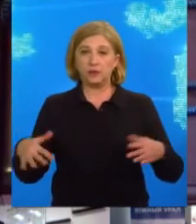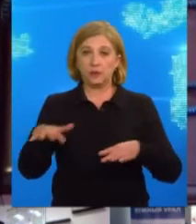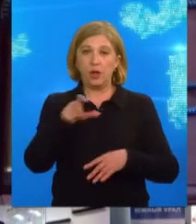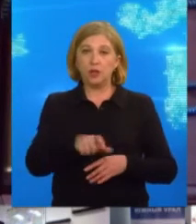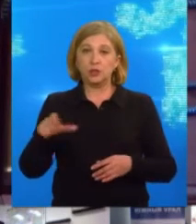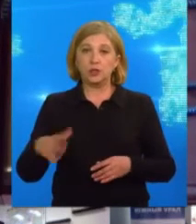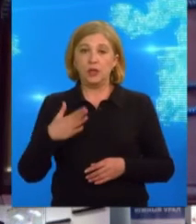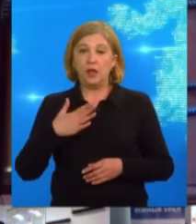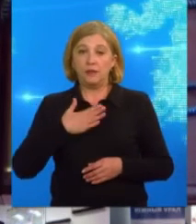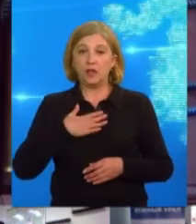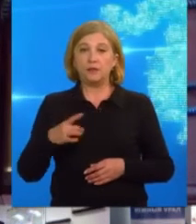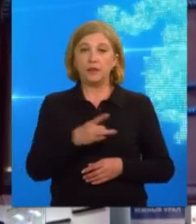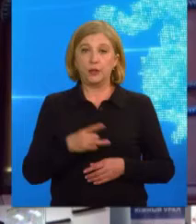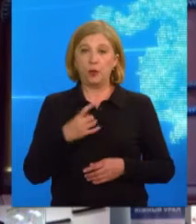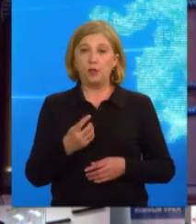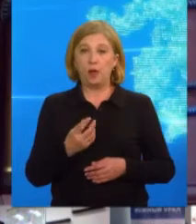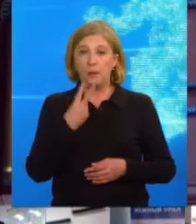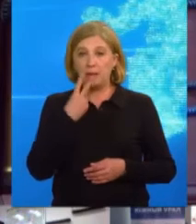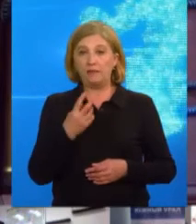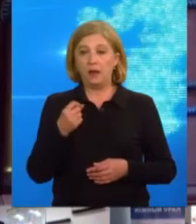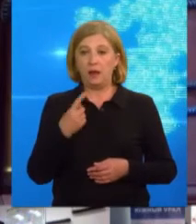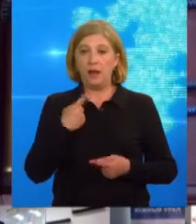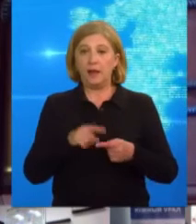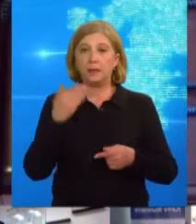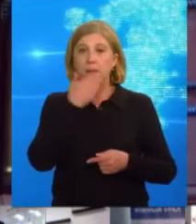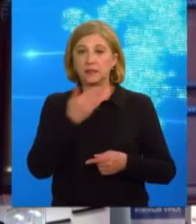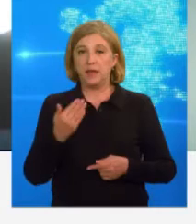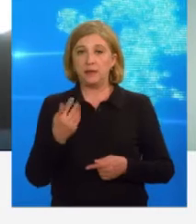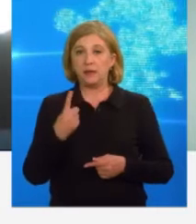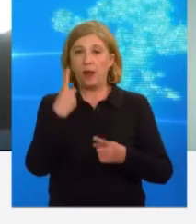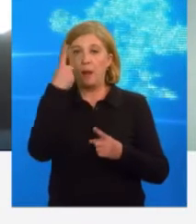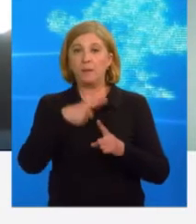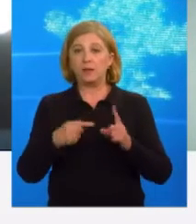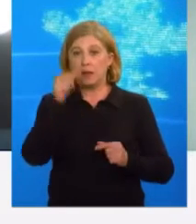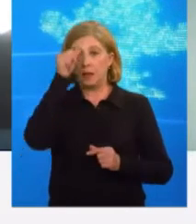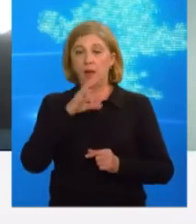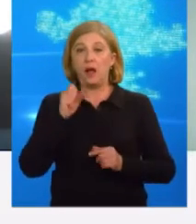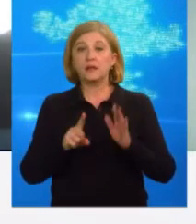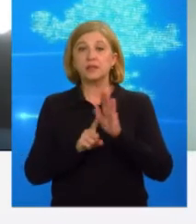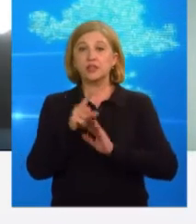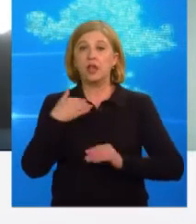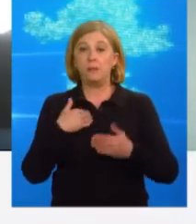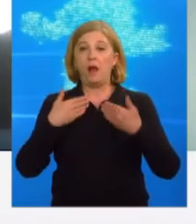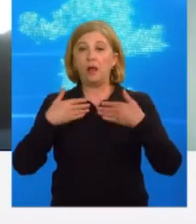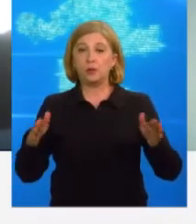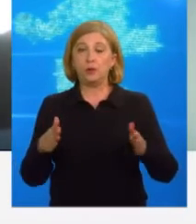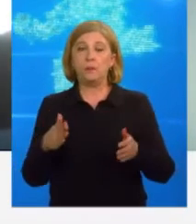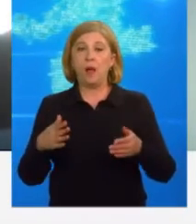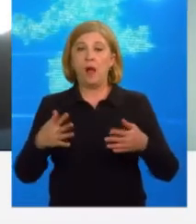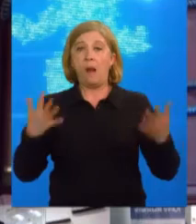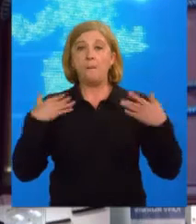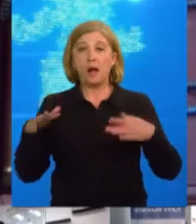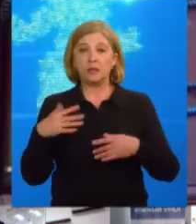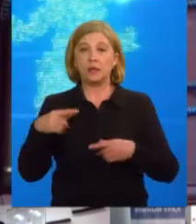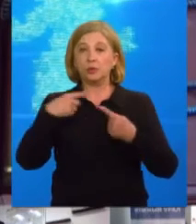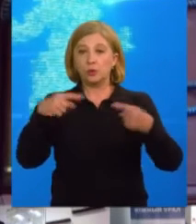жителей нашего региона проявляли эти последние 1,5 месяца. А сначала мы откроем парки, другие общественные